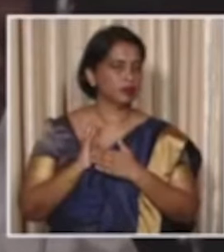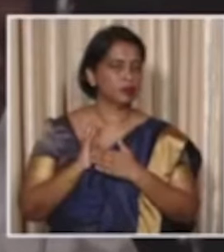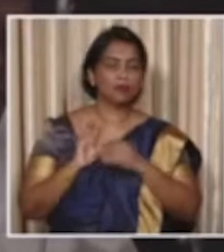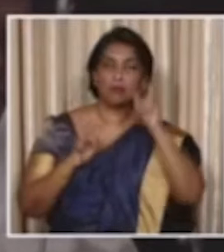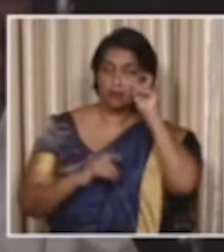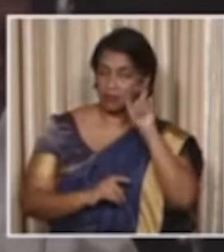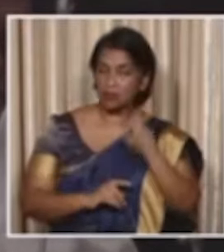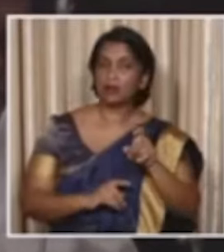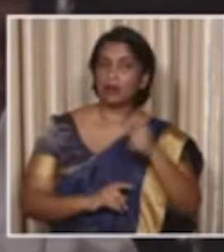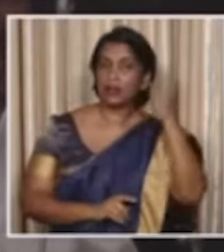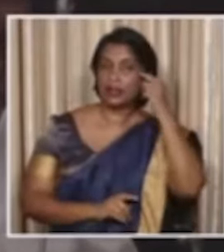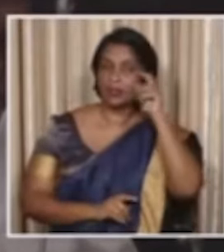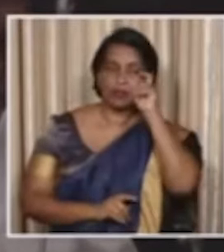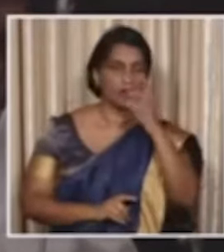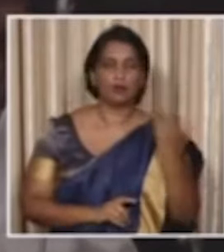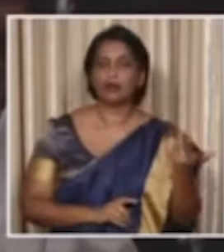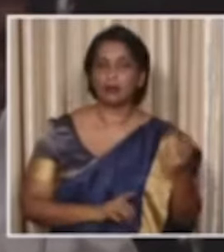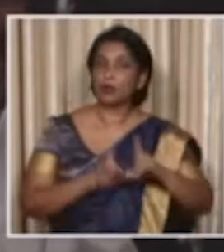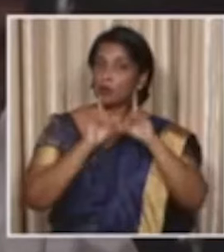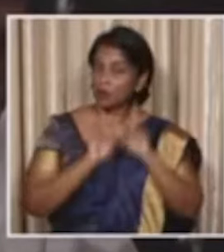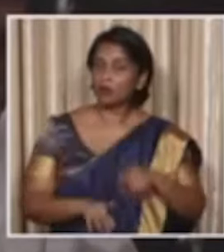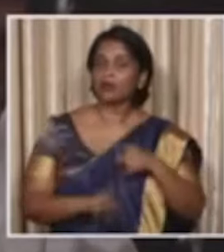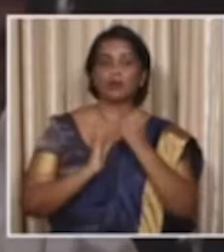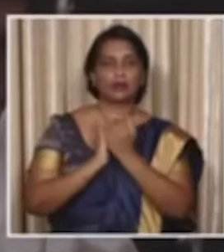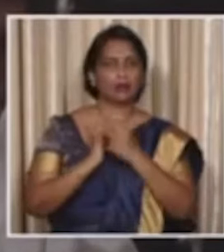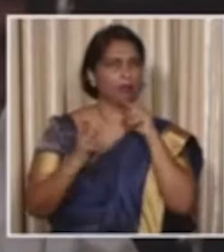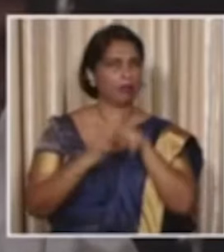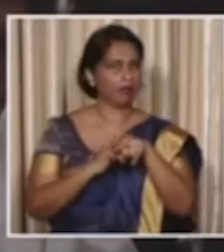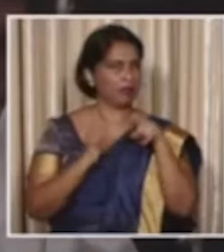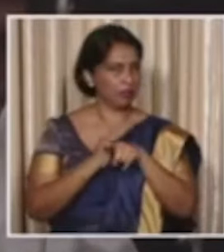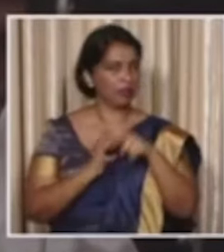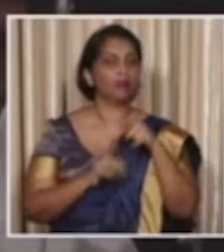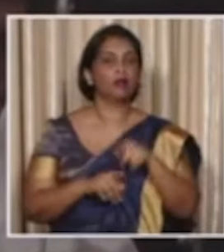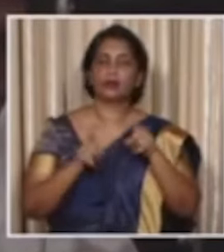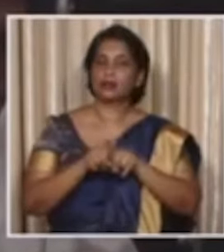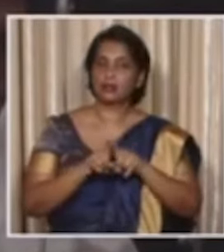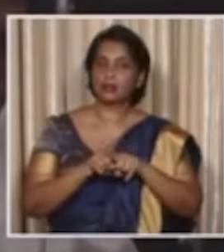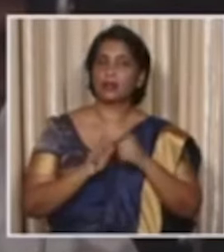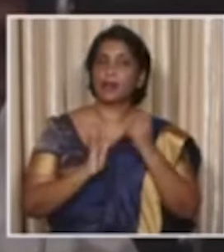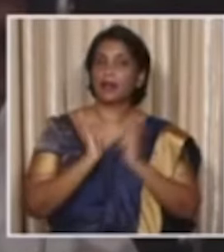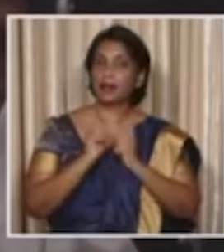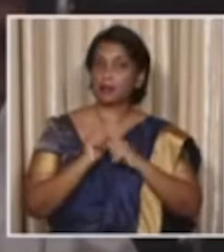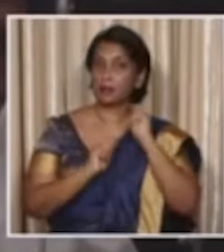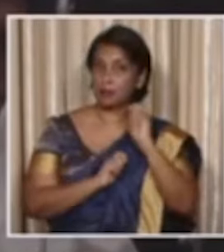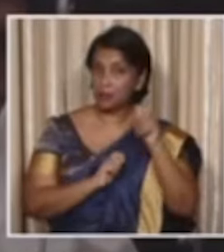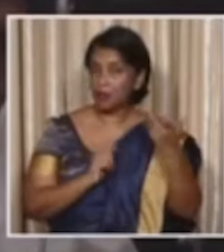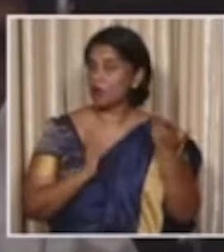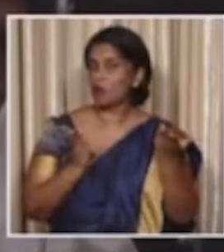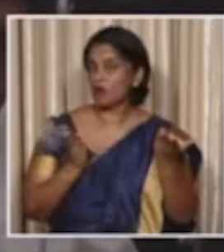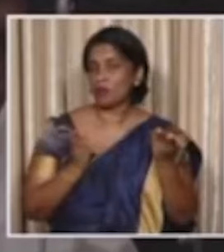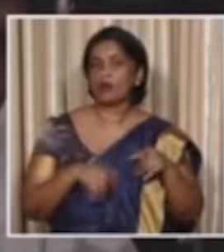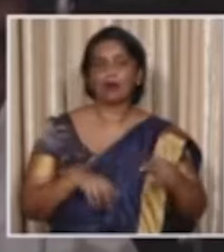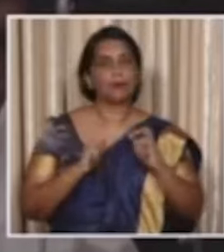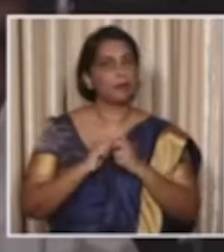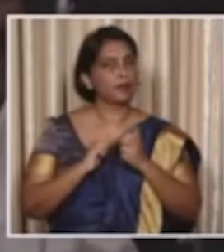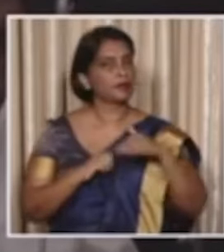බලන්න කල්පනා කරේ නැහැ. මෙන්න මේ වගේ තිබ්බ හිදස් ඊළඟට අපි ණය ගෙවීමට ඇති හැකියාව. දැන් අද මේ